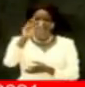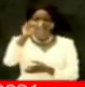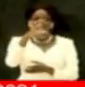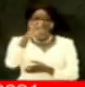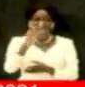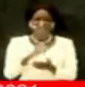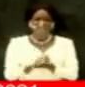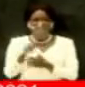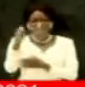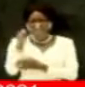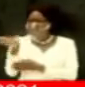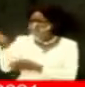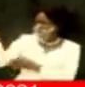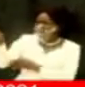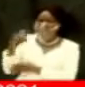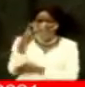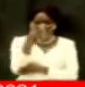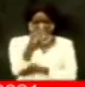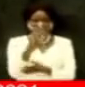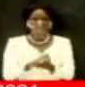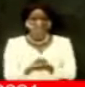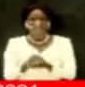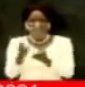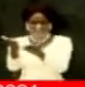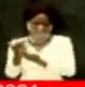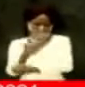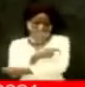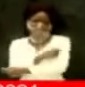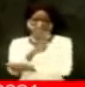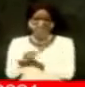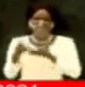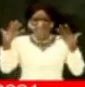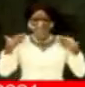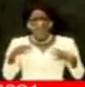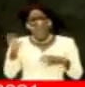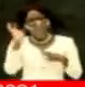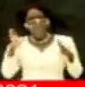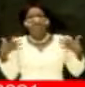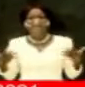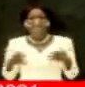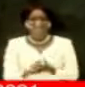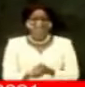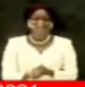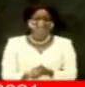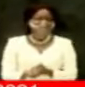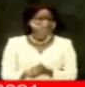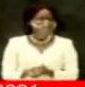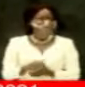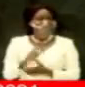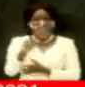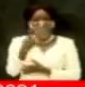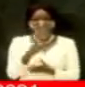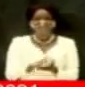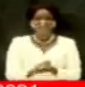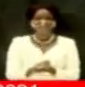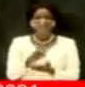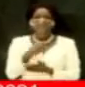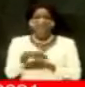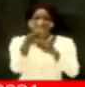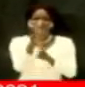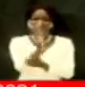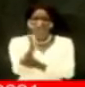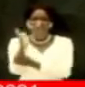mwamene munandira nawo katemina meneyi Ntupi mkufa bwanji mwina mwenu wajitambi ndumene Choyamba ndi abasi mwune ya